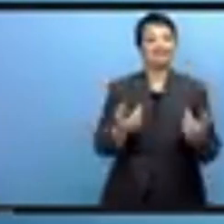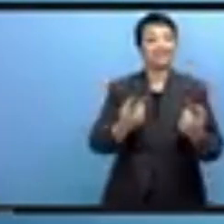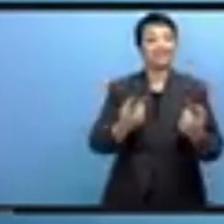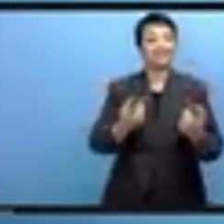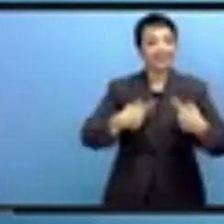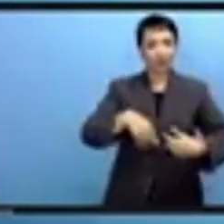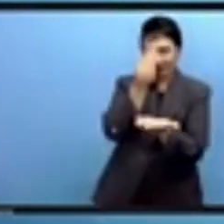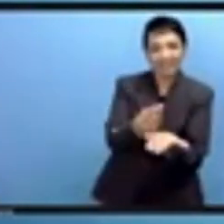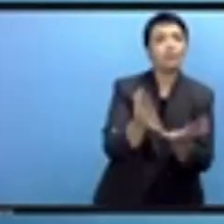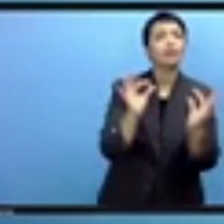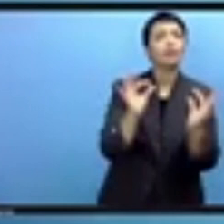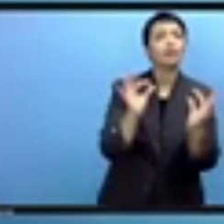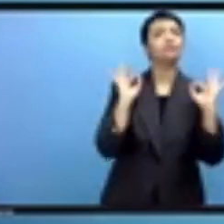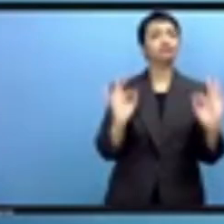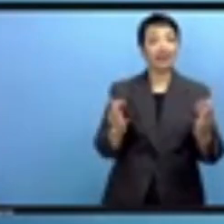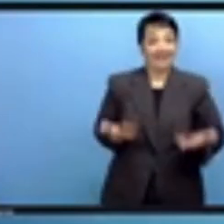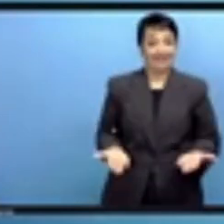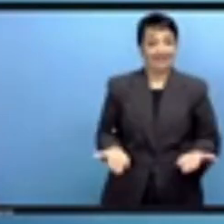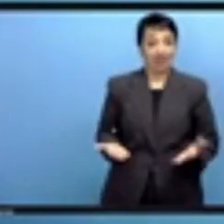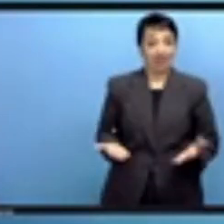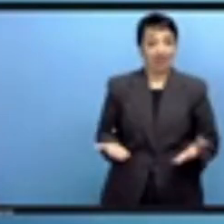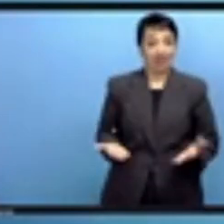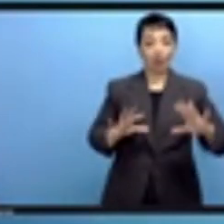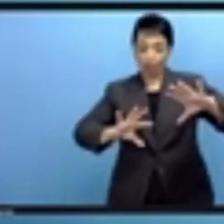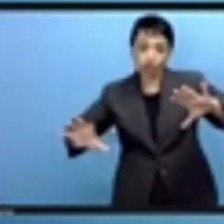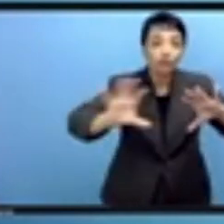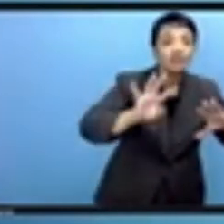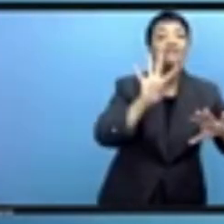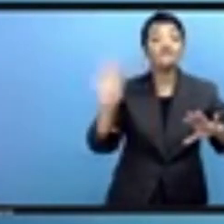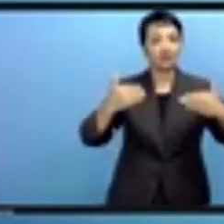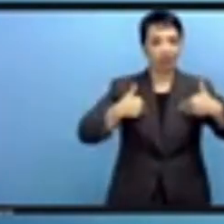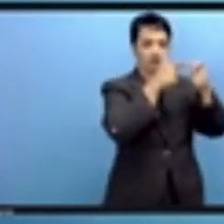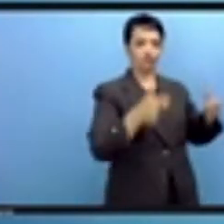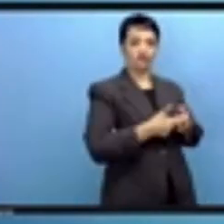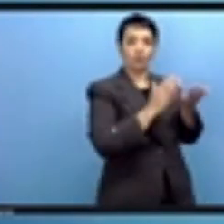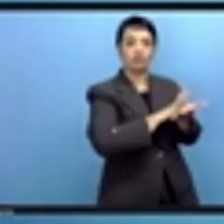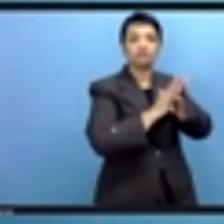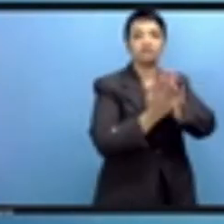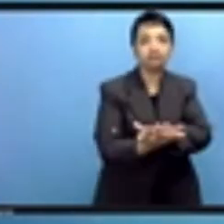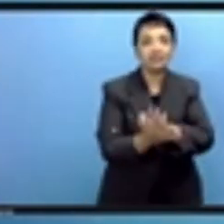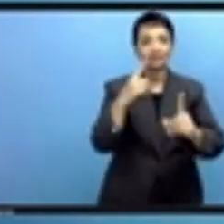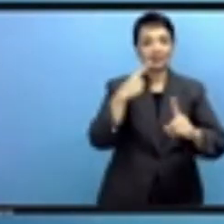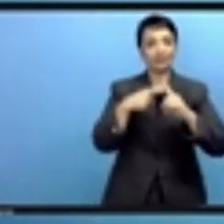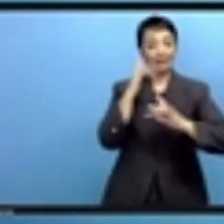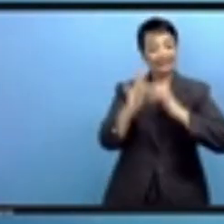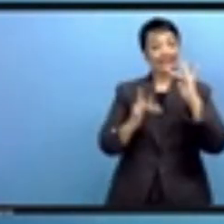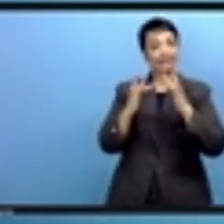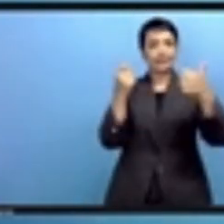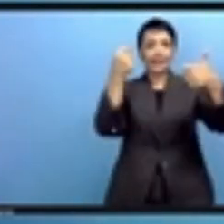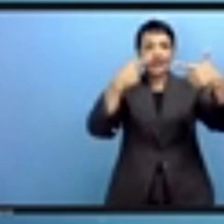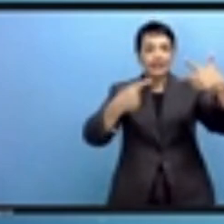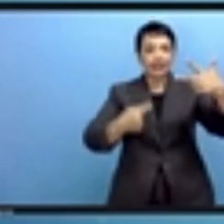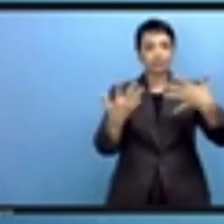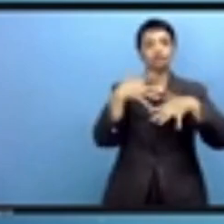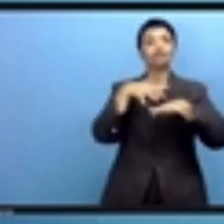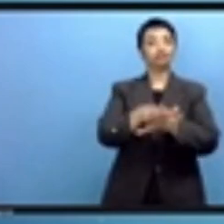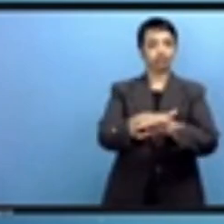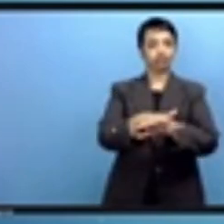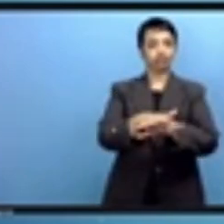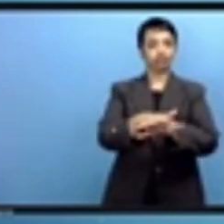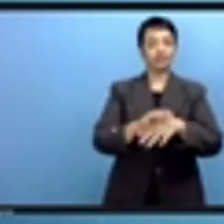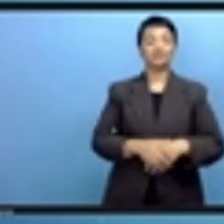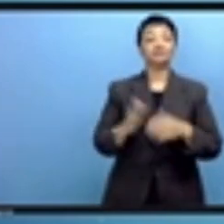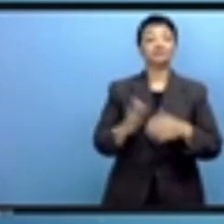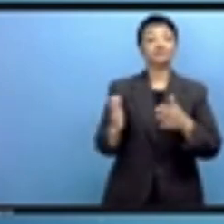上进行了这样的一个评估，那么到目前为止呢，有44个国家采纳了教科文组